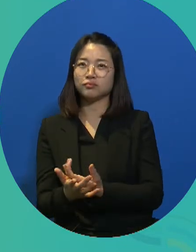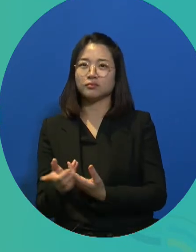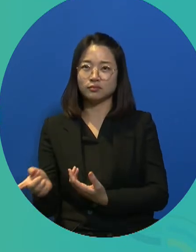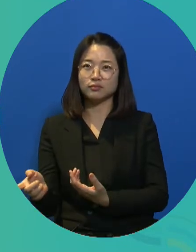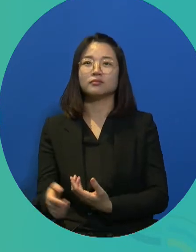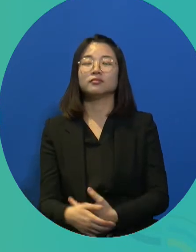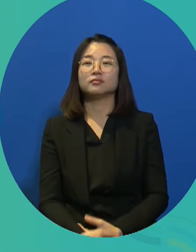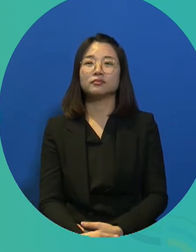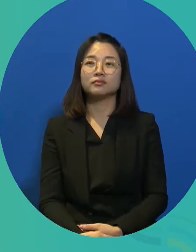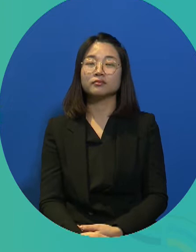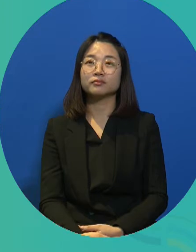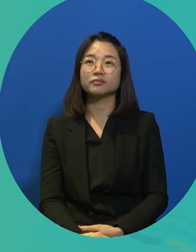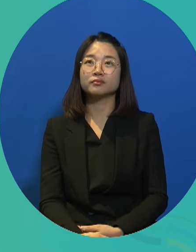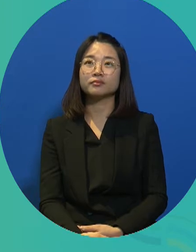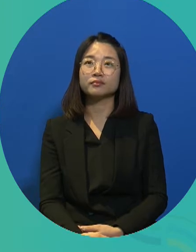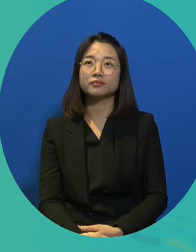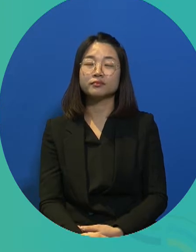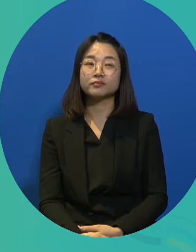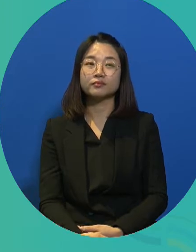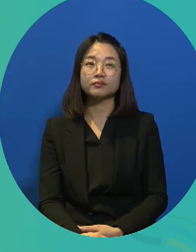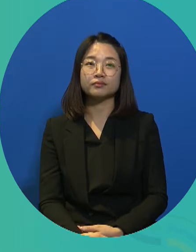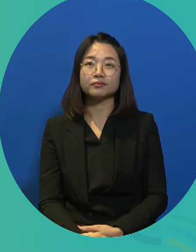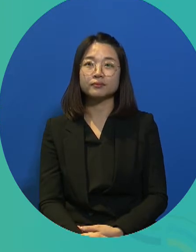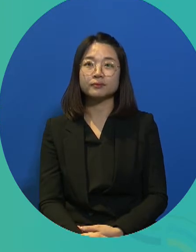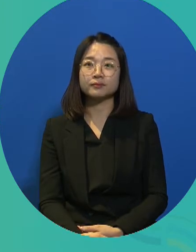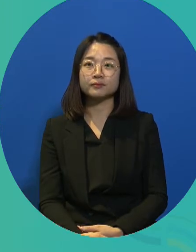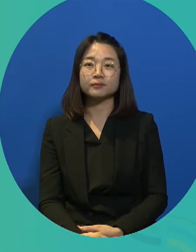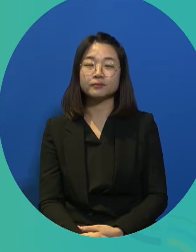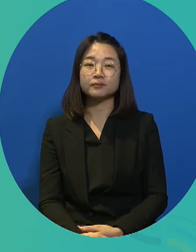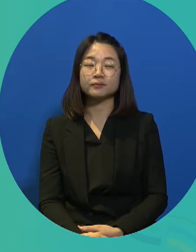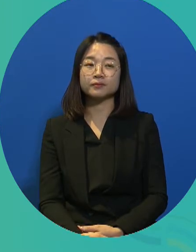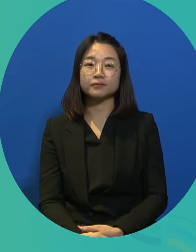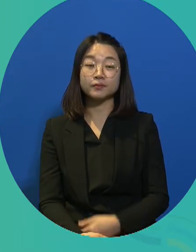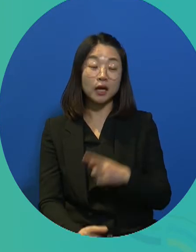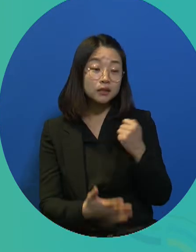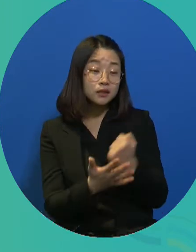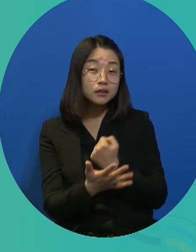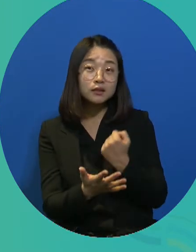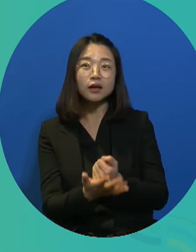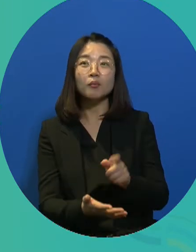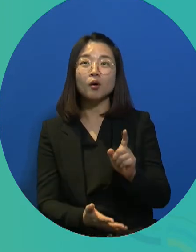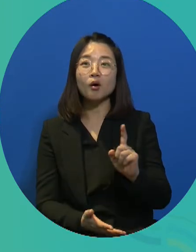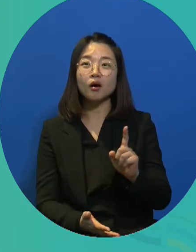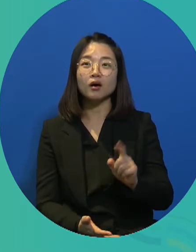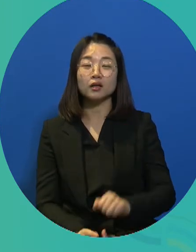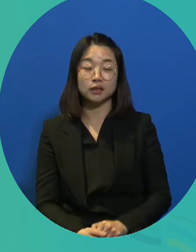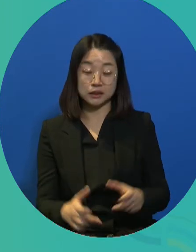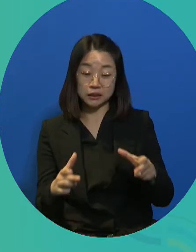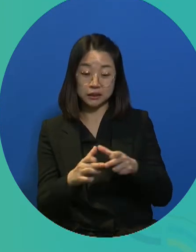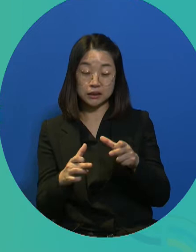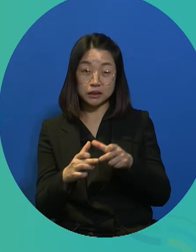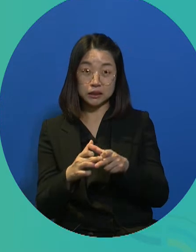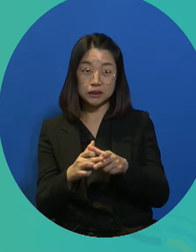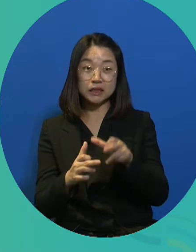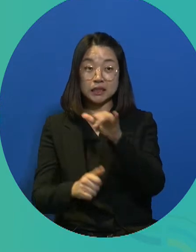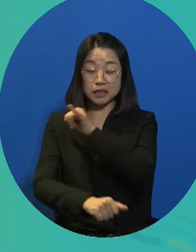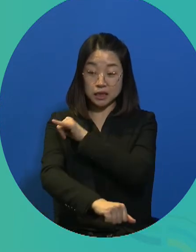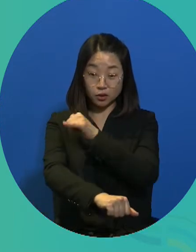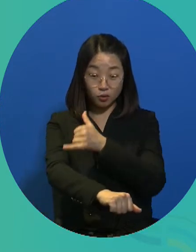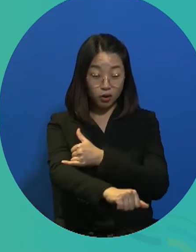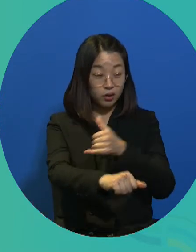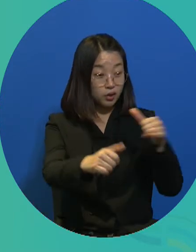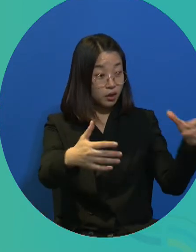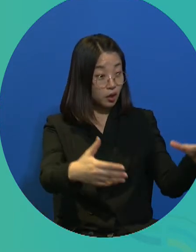있단 말인가라고 끔찍하게 여기기도 했었고 하지만 안타깝게도 저희 그 장애인권 그 권리